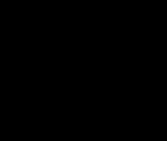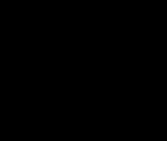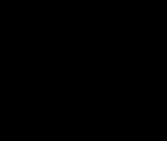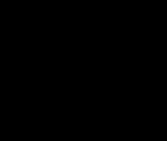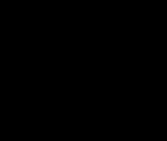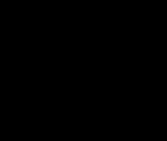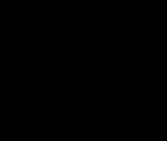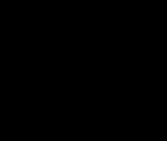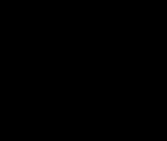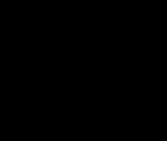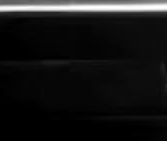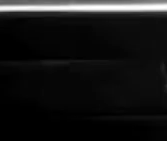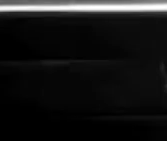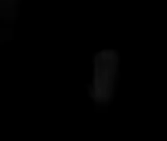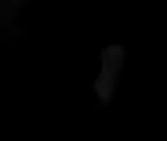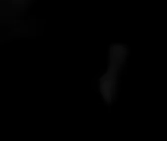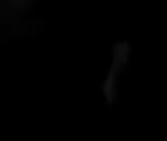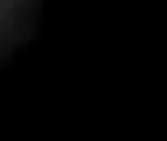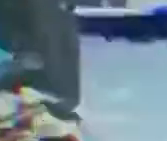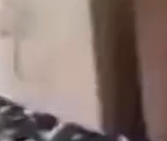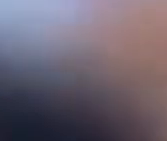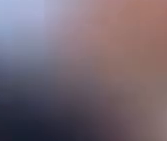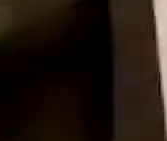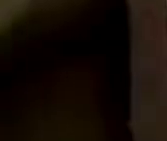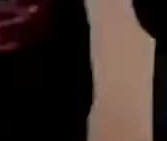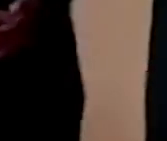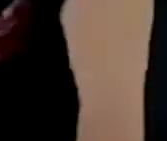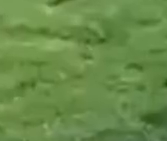רק שמאלנית. אלה שאין משהו מה לאכול, זה חרטה. מתהפך כמו זה.